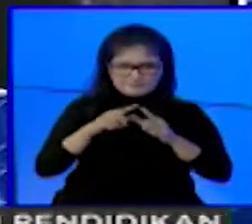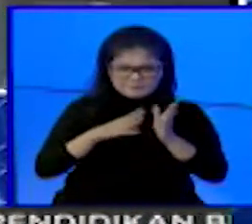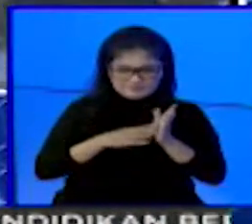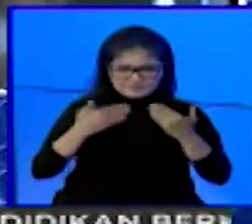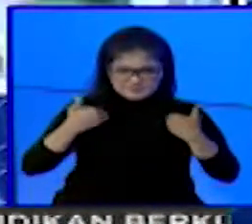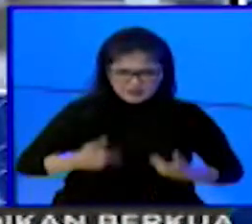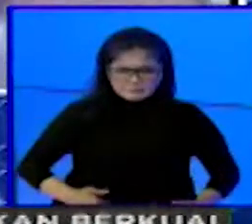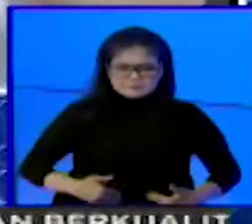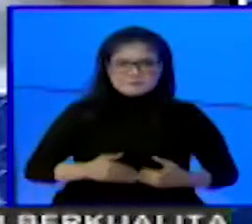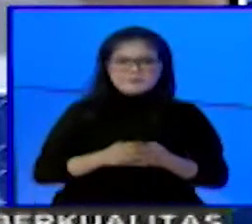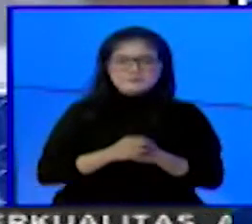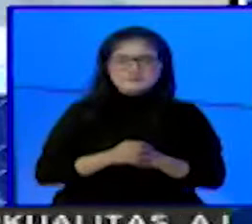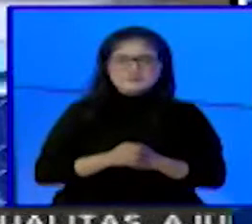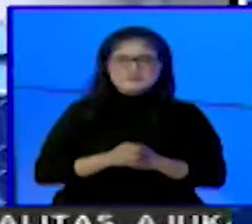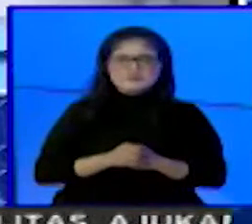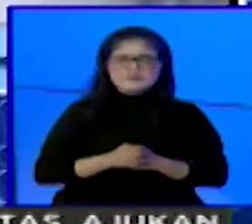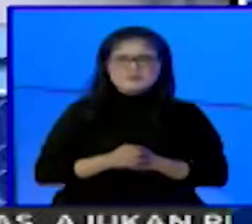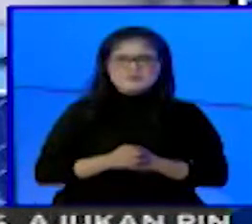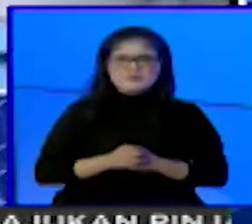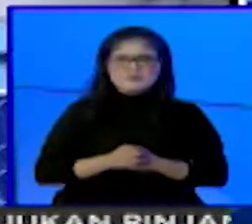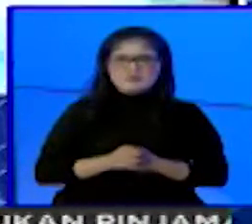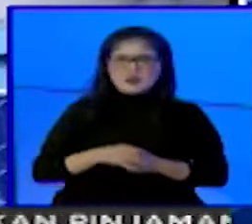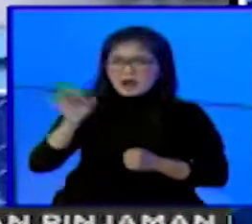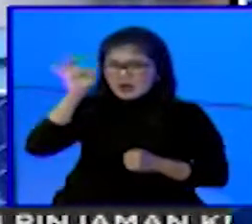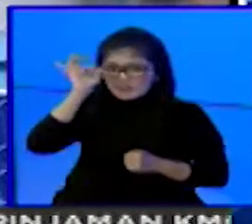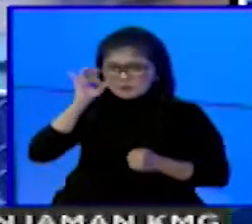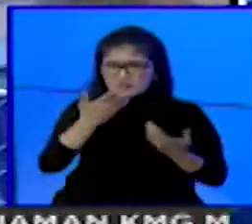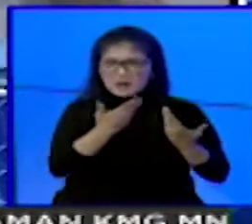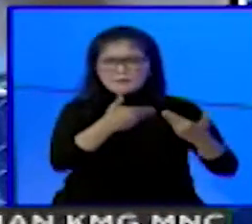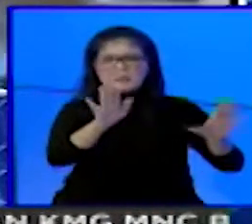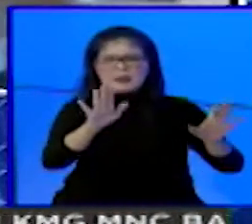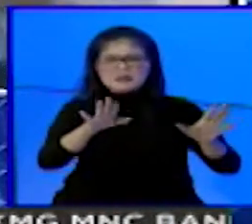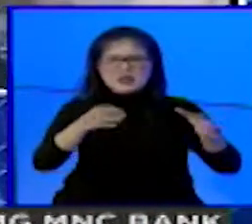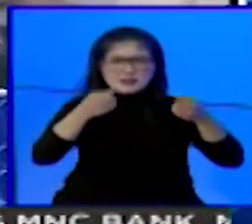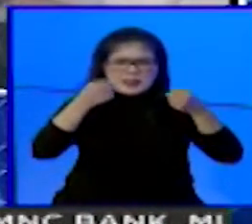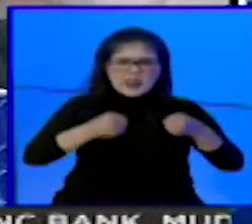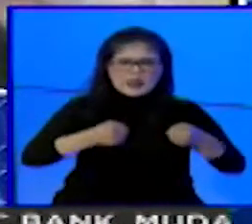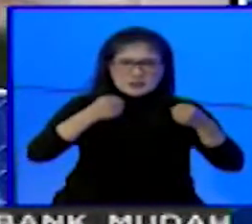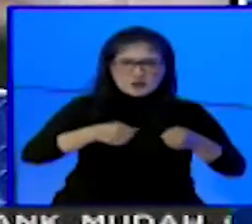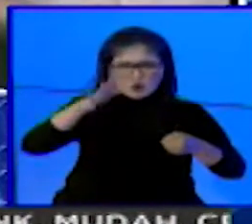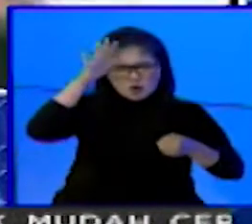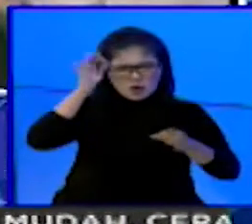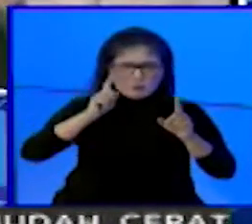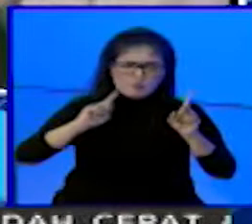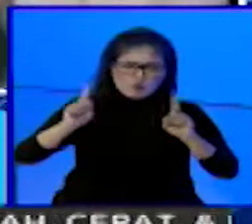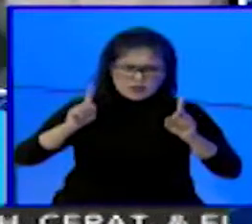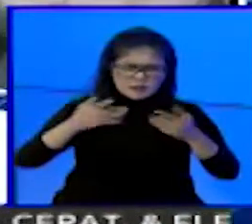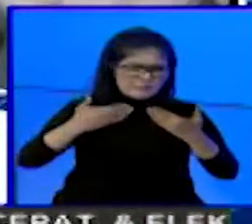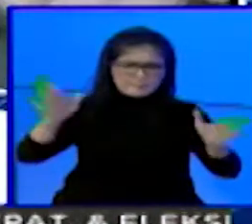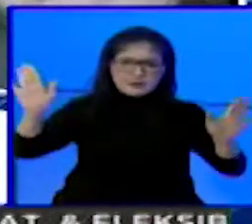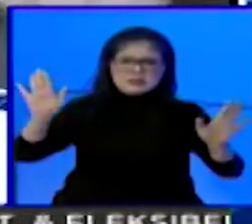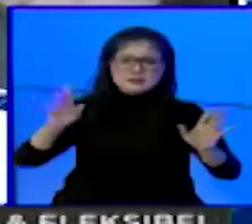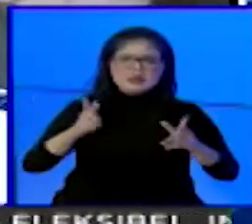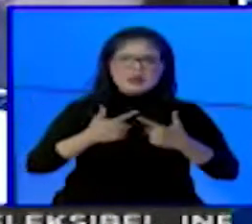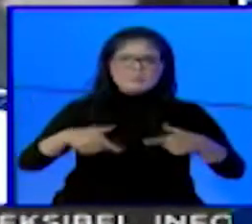dipromosikan, dia lepaskan tahanan-tahanan politik dibebaskan, lembaga-lembaga seperti misalnya